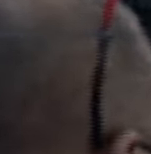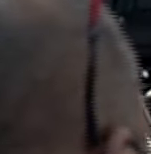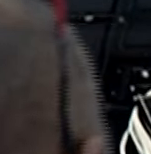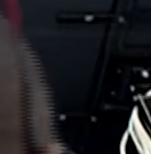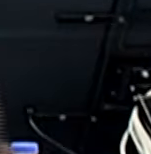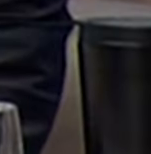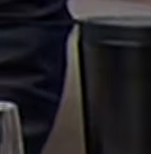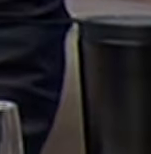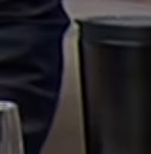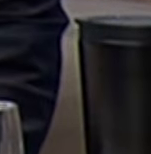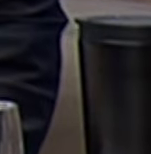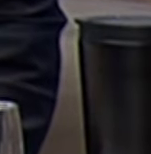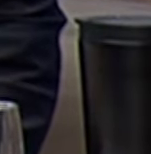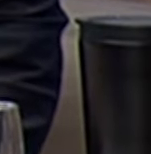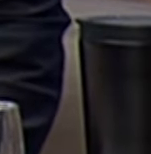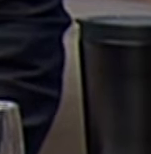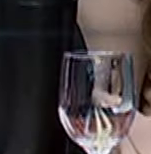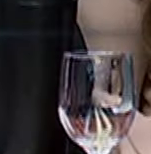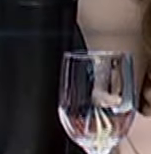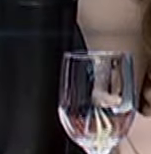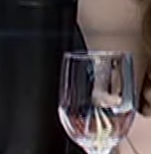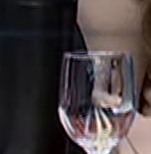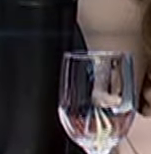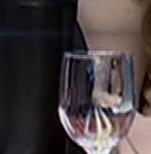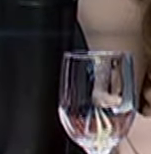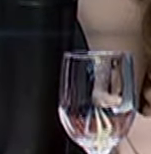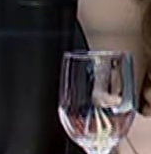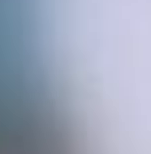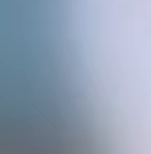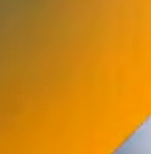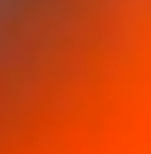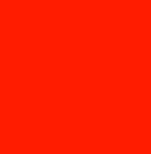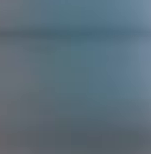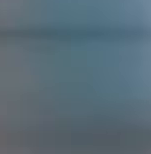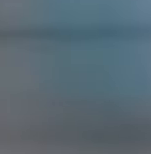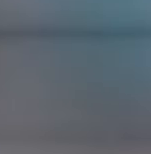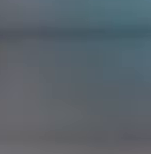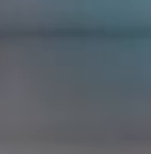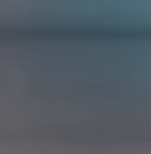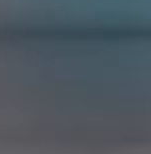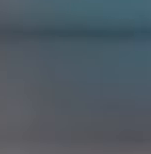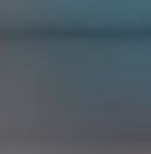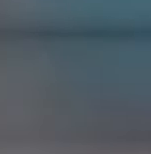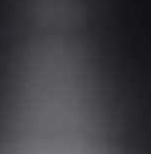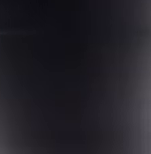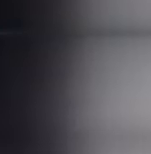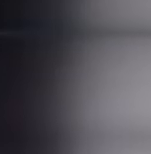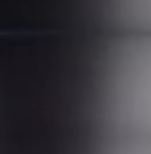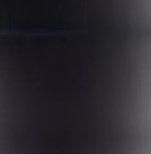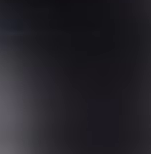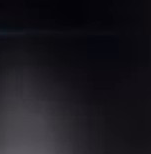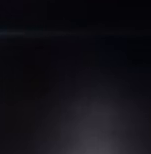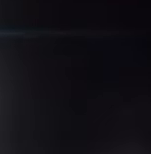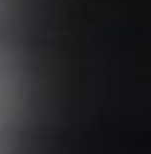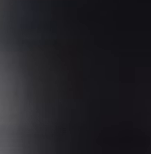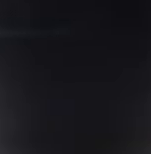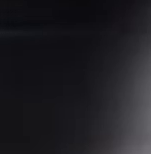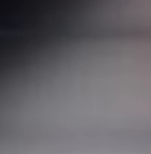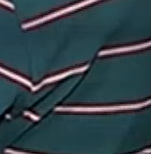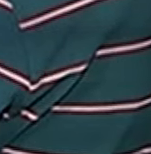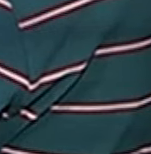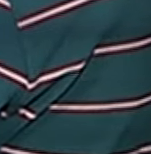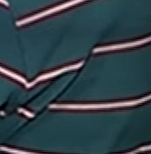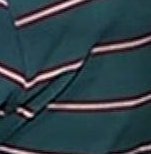ilan sa mayakda ng konstitusyon, tutol pa rin daw sa tsa-tsa. Babaeng sangkot umano sa rentangay